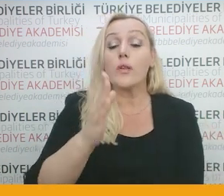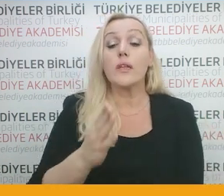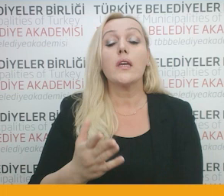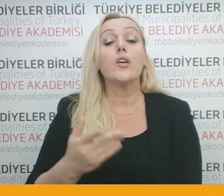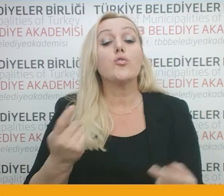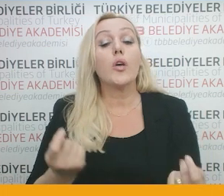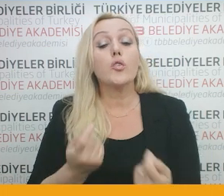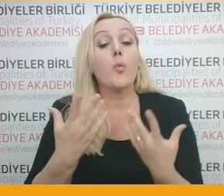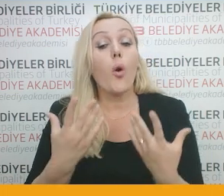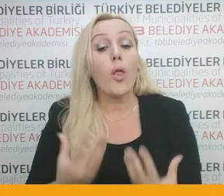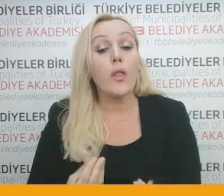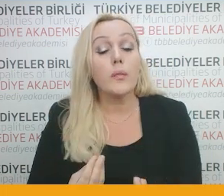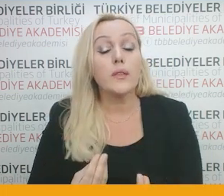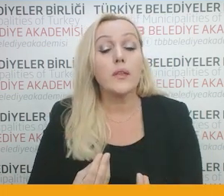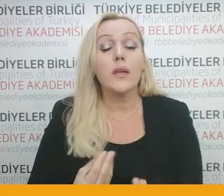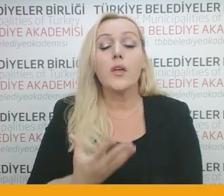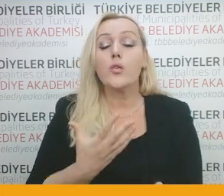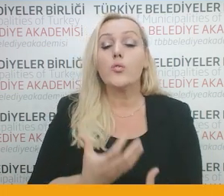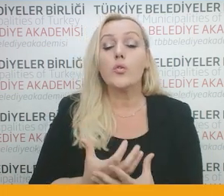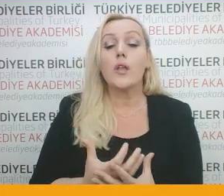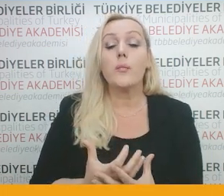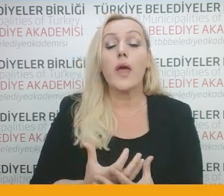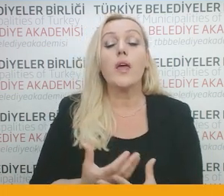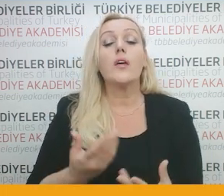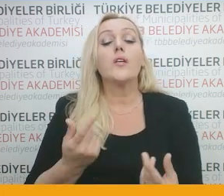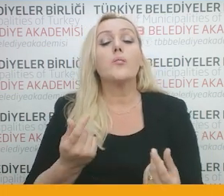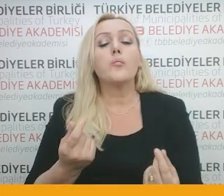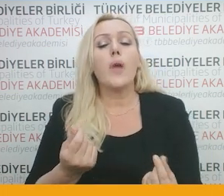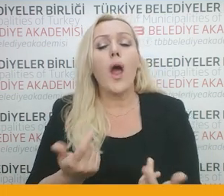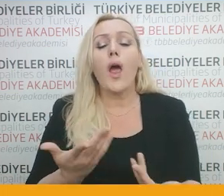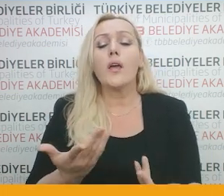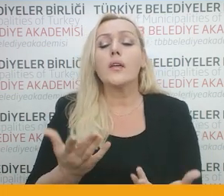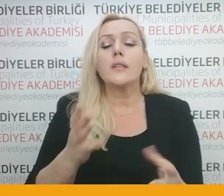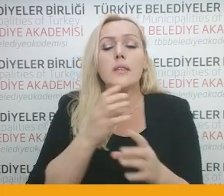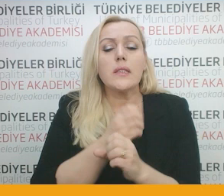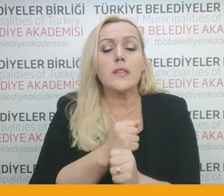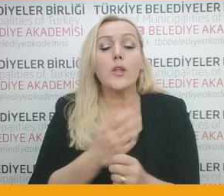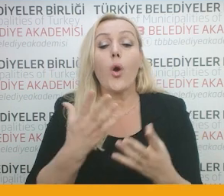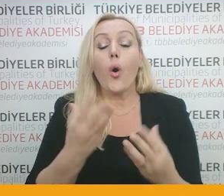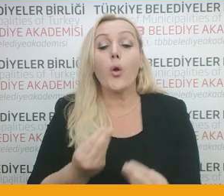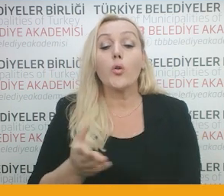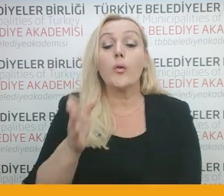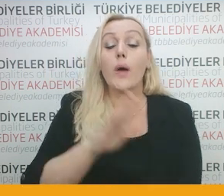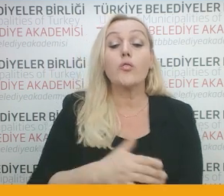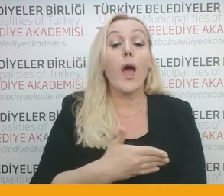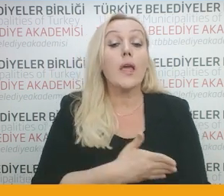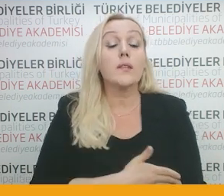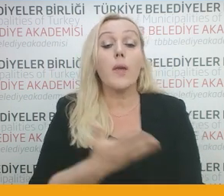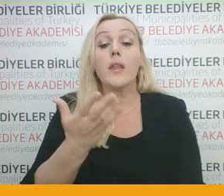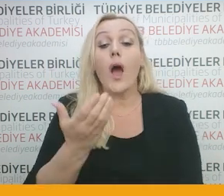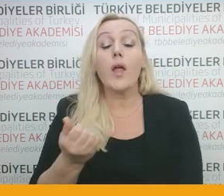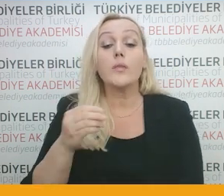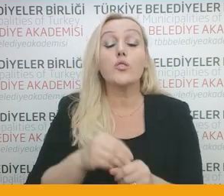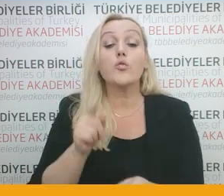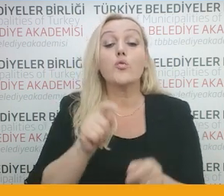Bey. Yüklenmeye girişten tutarlara ait ödenekler saklı tutulur. Başka iş yaptırılması, mal ve hizmet alınması için